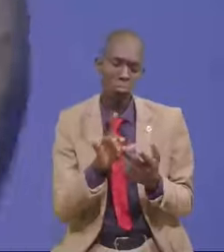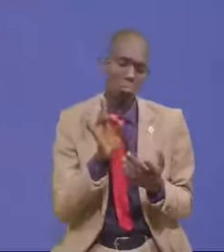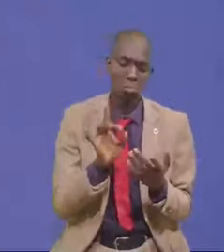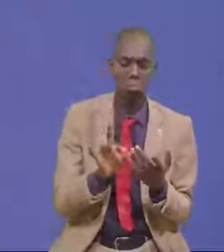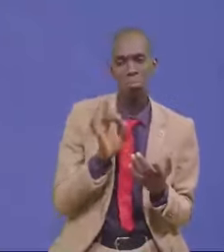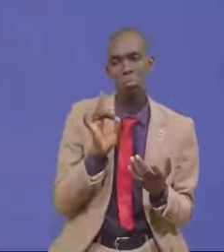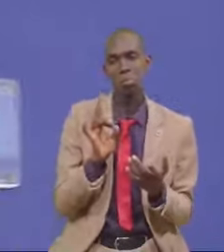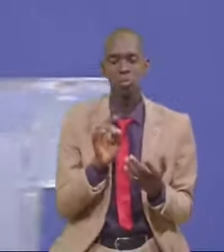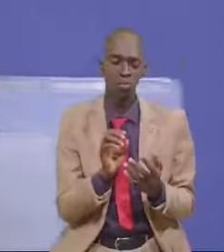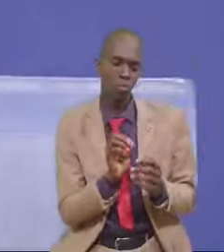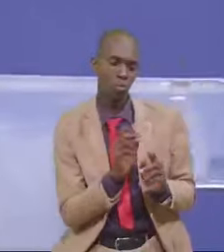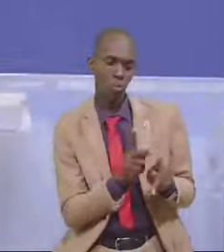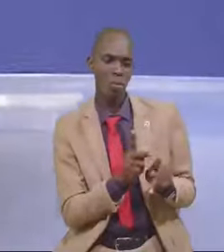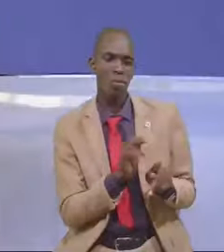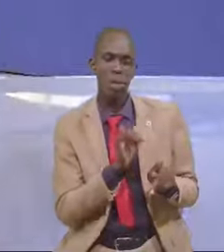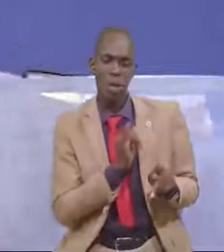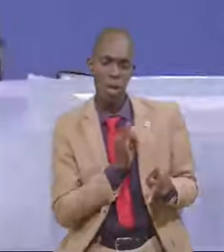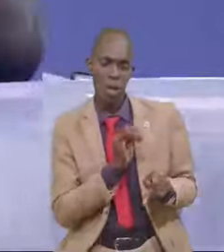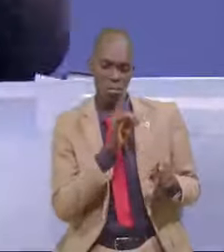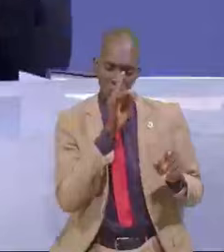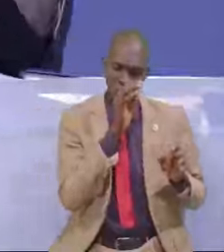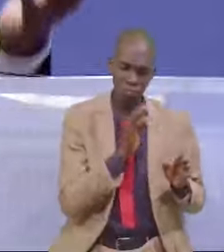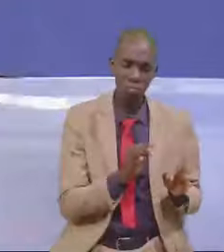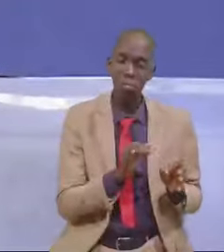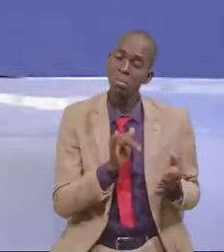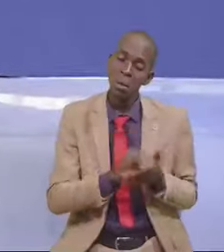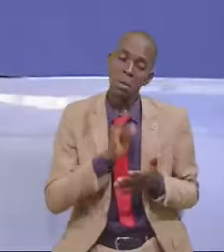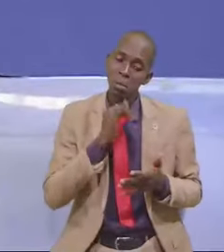Ah, alors je décide. Hein. Si je le veux.